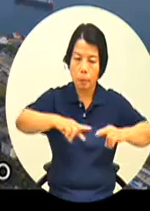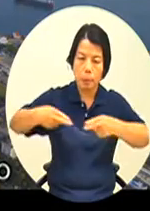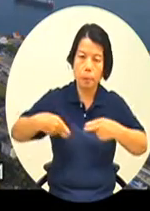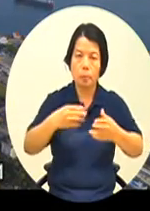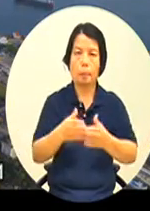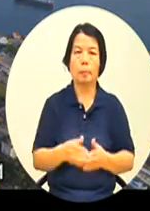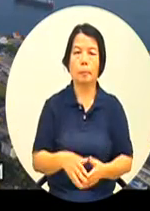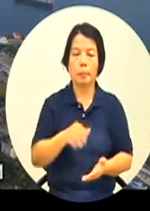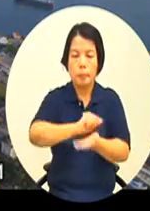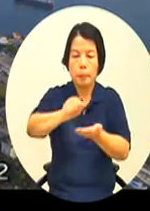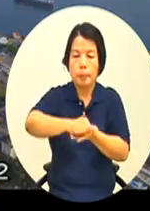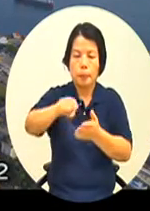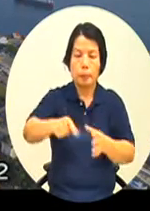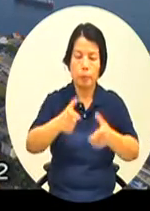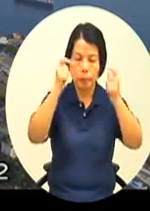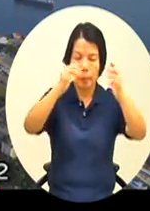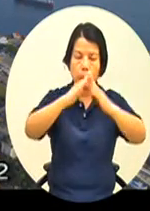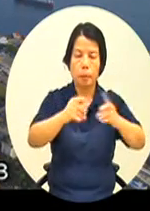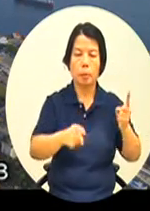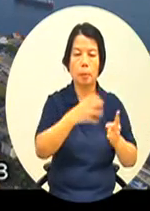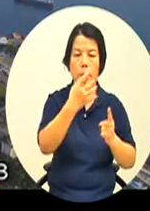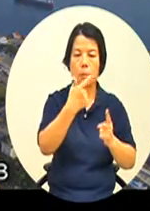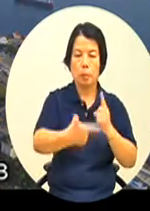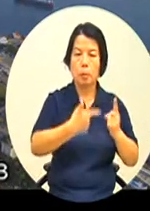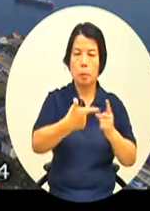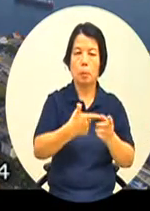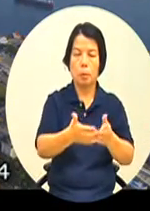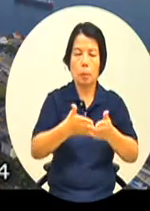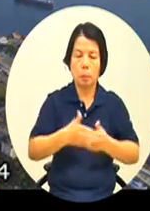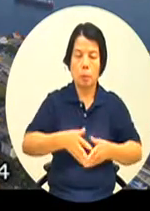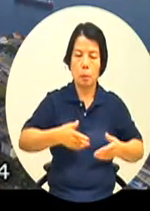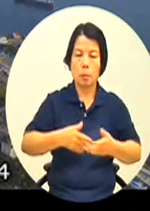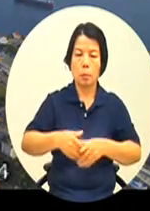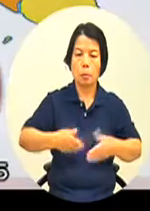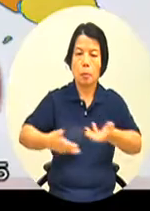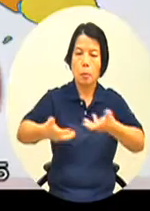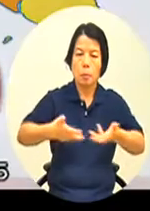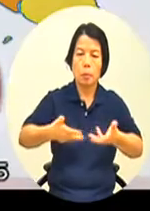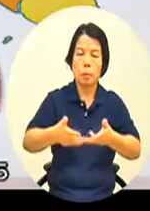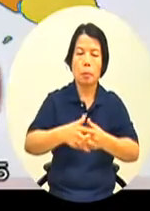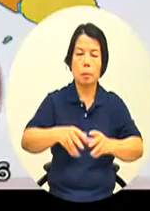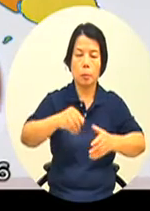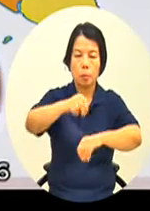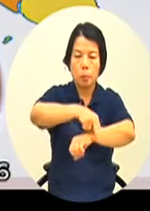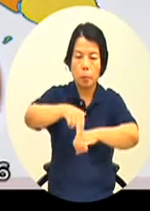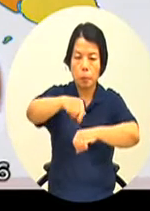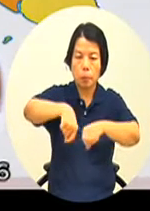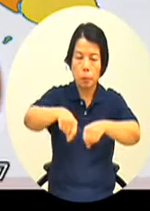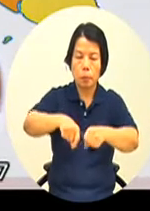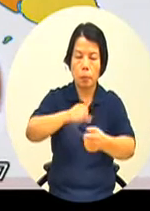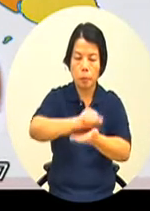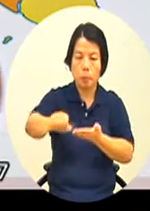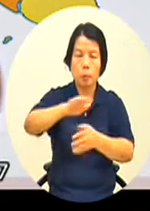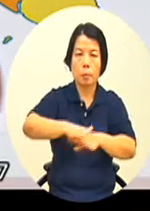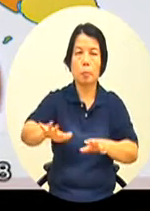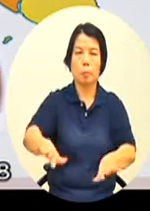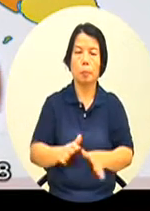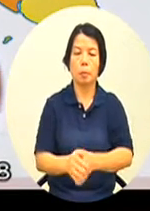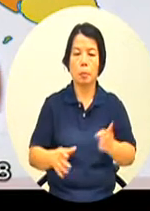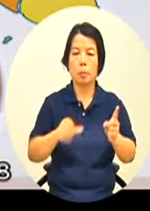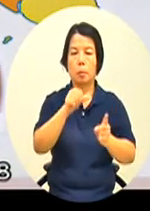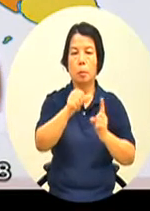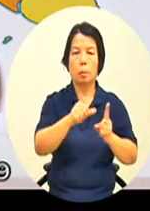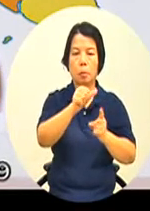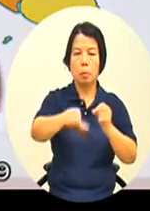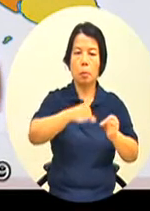印本府106年度施政计划。在区域发展方面，105年度跨